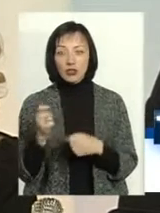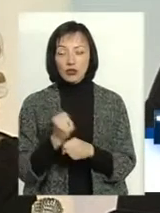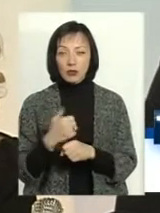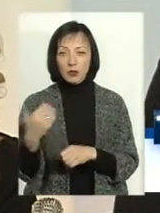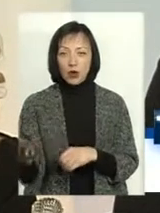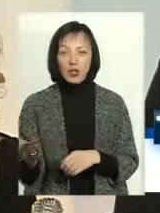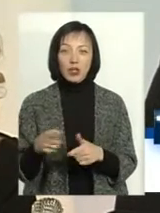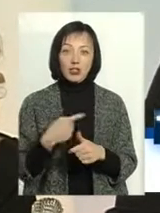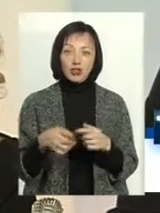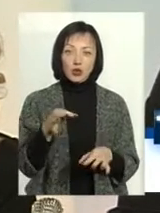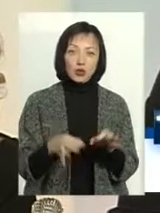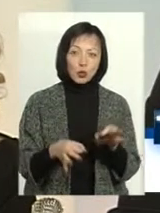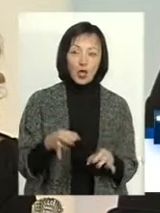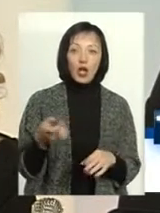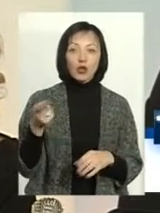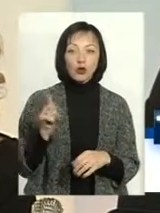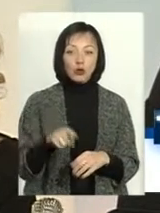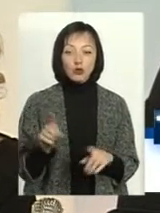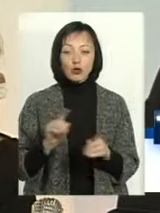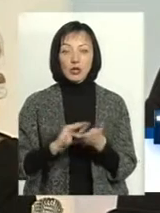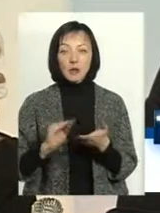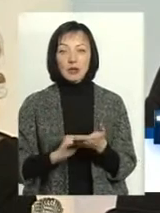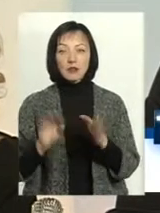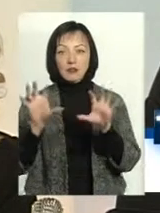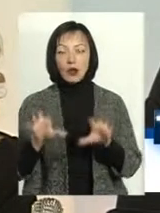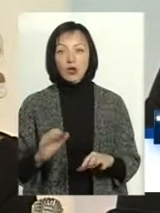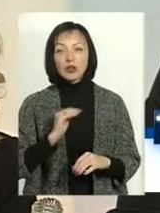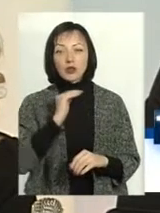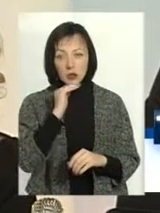це зробить суд. Тому того, що написано в законі,